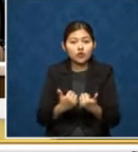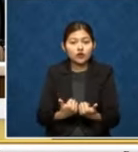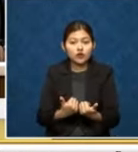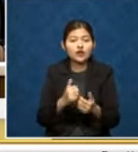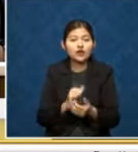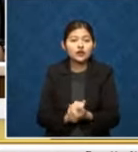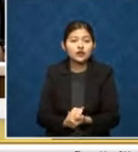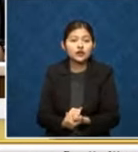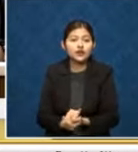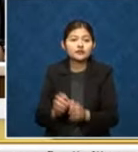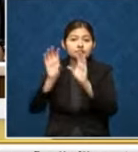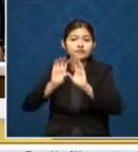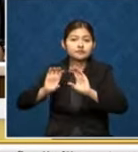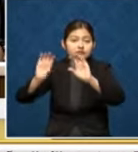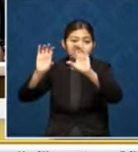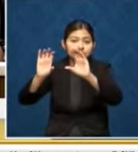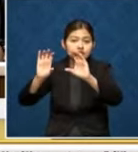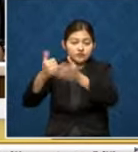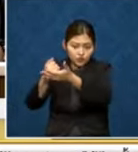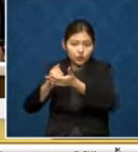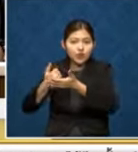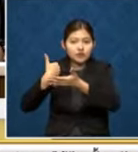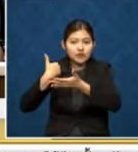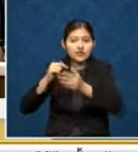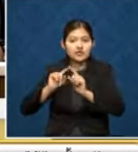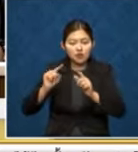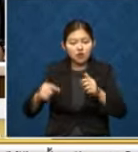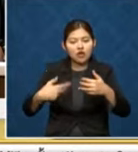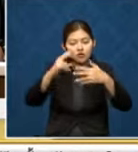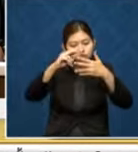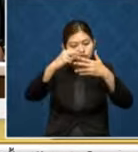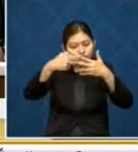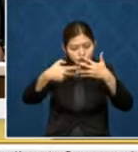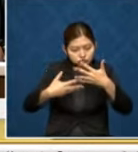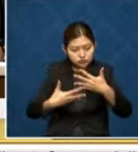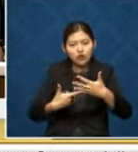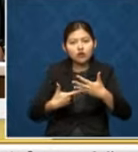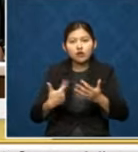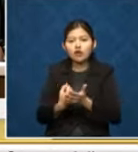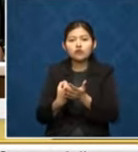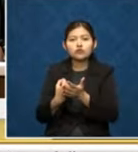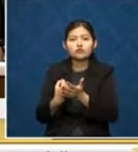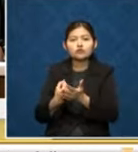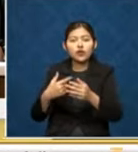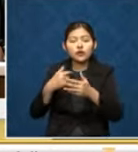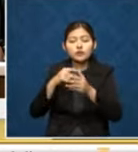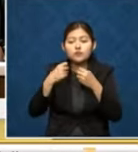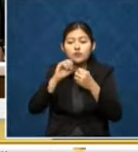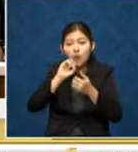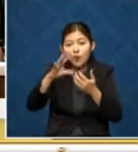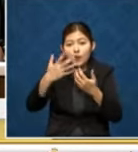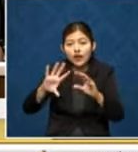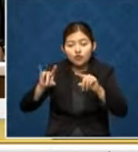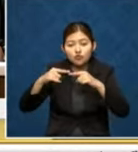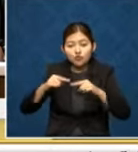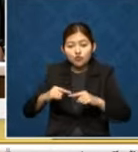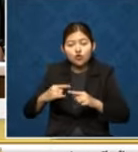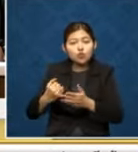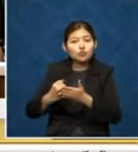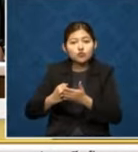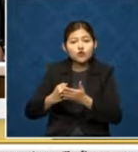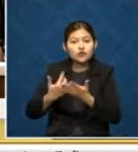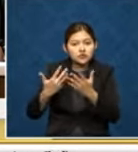สนองจากรัฐบาลแต่หลายเรื่องก็ยังไม่มีความคืบหน้าก็อยากฝากท่านประธานได้กำชับหลังจากนี้ผมก็อยากฝากเอกสารถึ